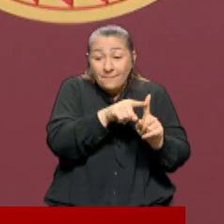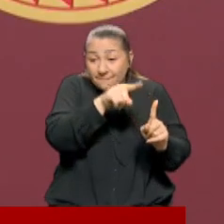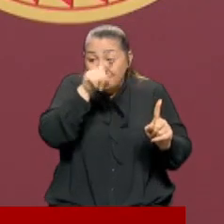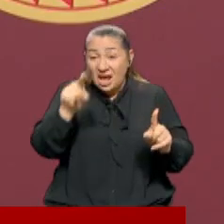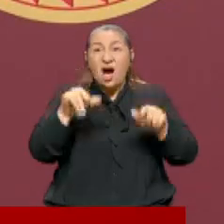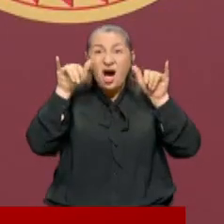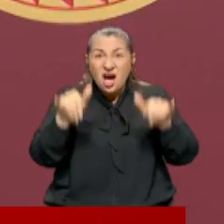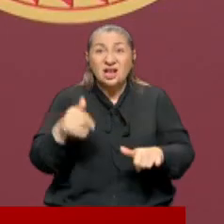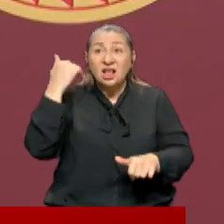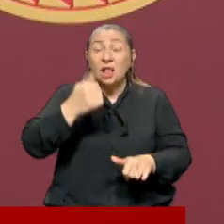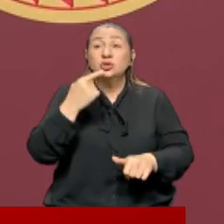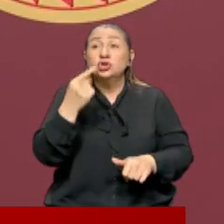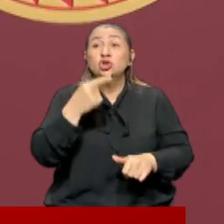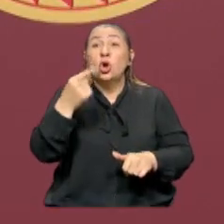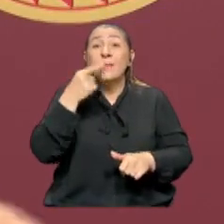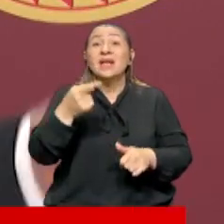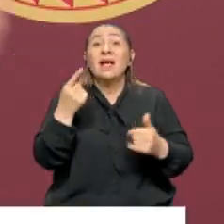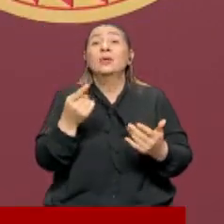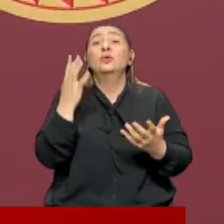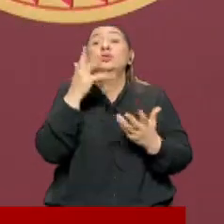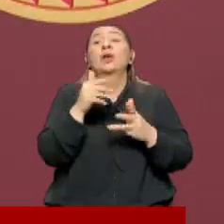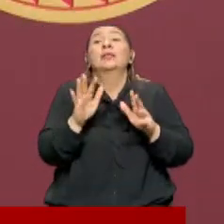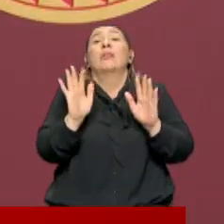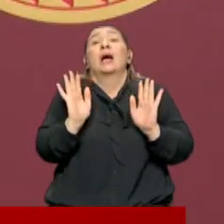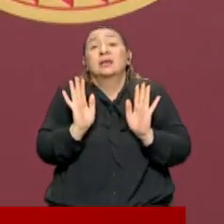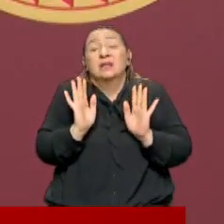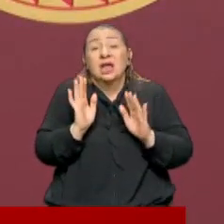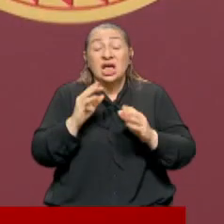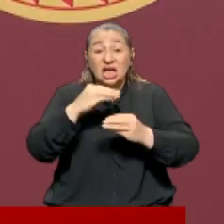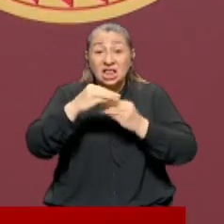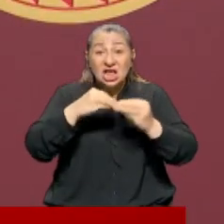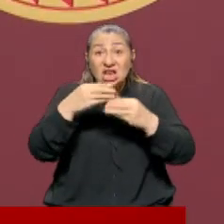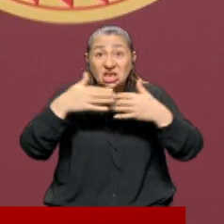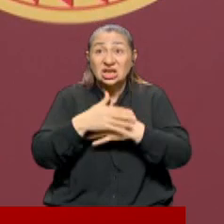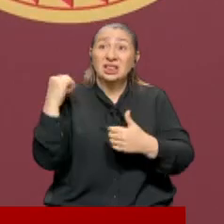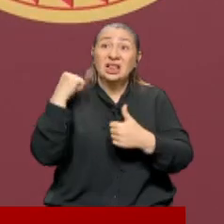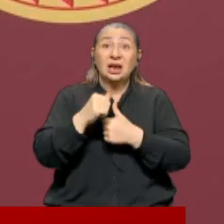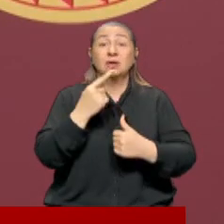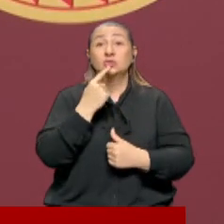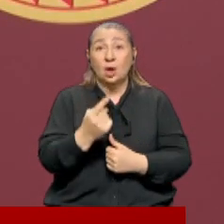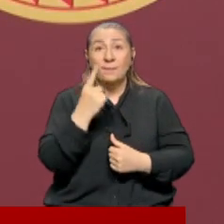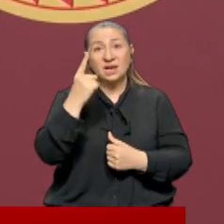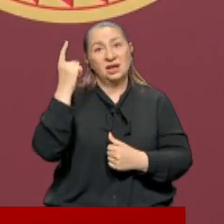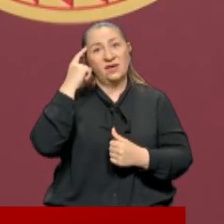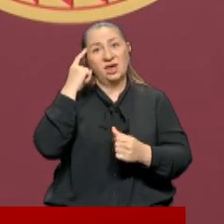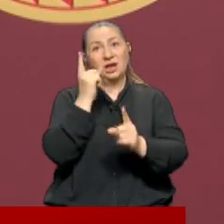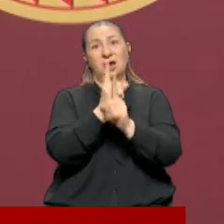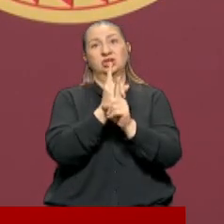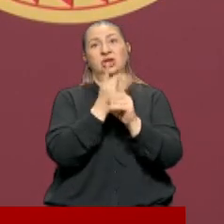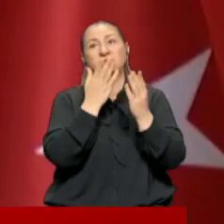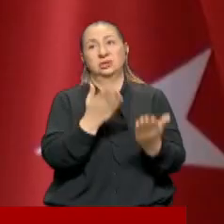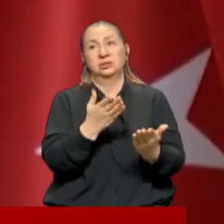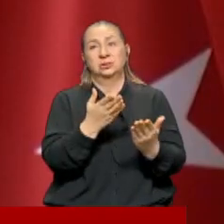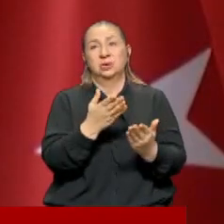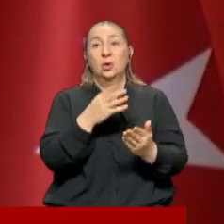beri aynı yalanı söylemekten utanmayan, Kadir gecesinde tekrarlayabilen bir kafayla karşı